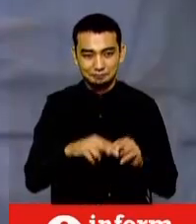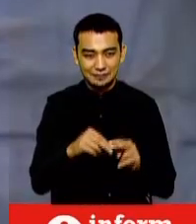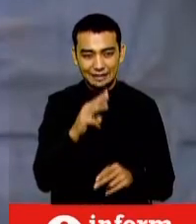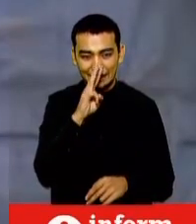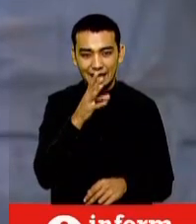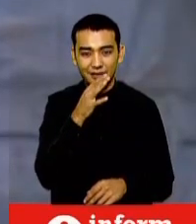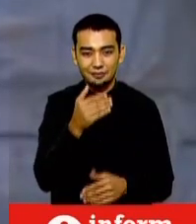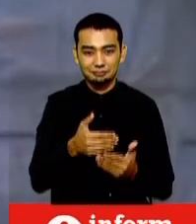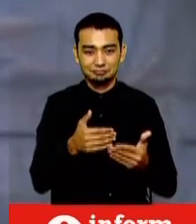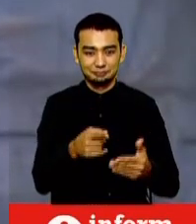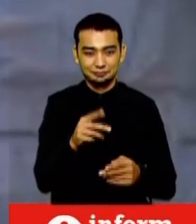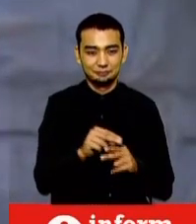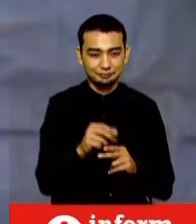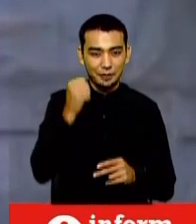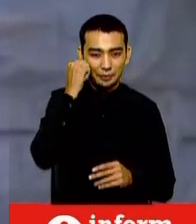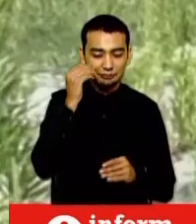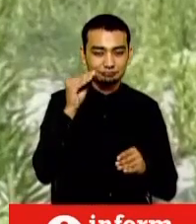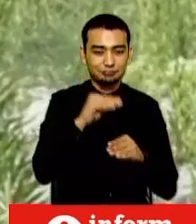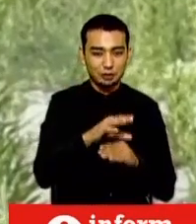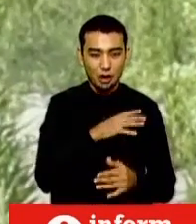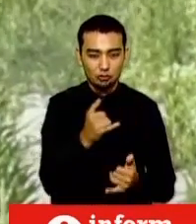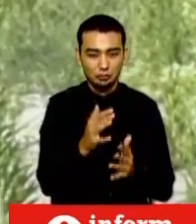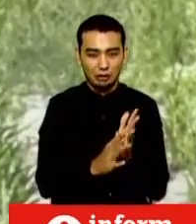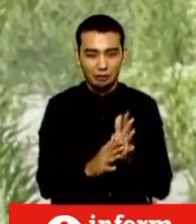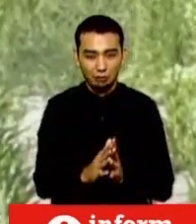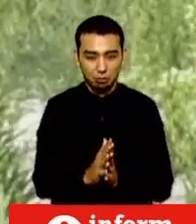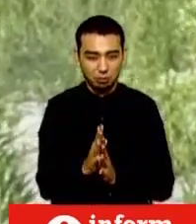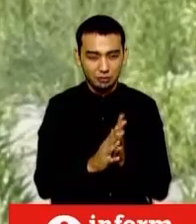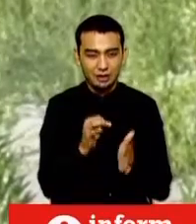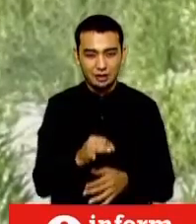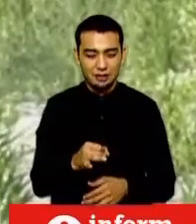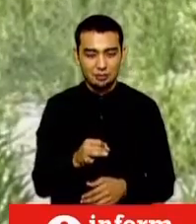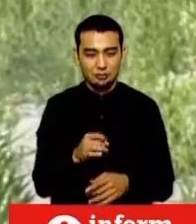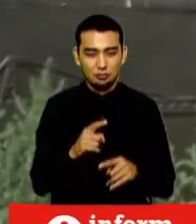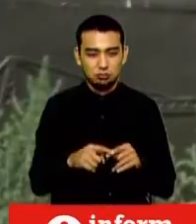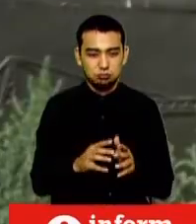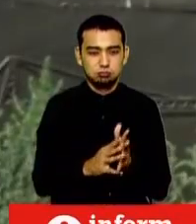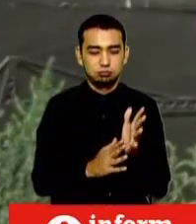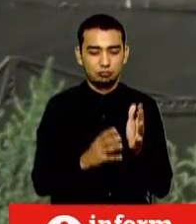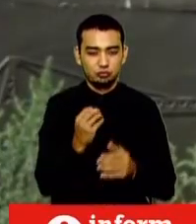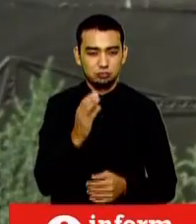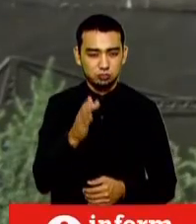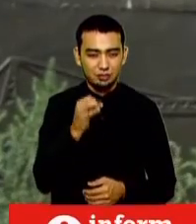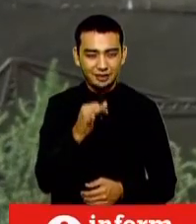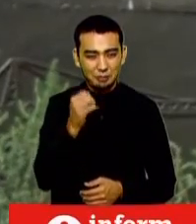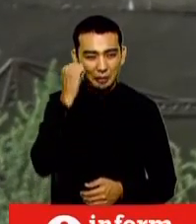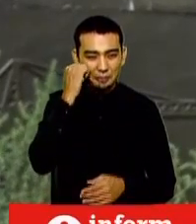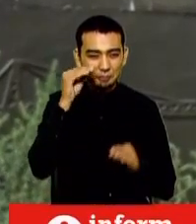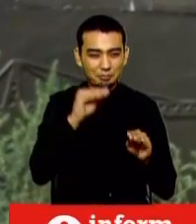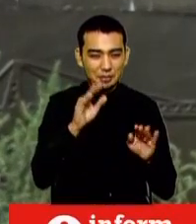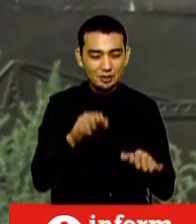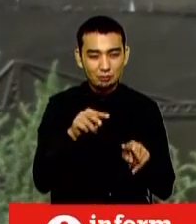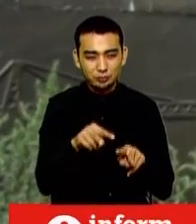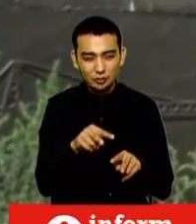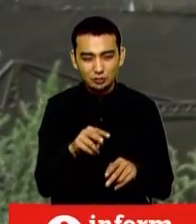бой көтерген тас мүсіннің аумағын қазір арам шөп басып, биіктігі тізеге дейін жетіп қалған. Содан ақ ескерткіш қойылған жердің көптен